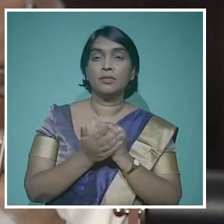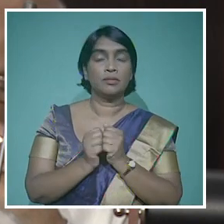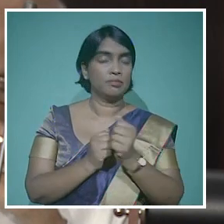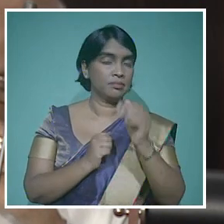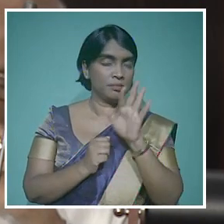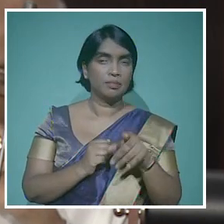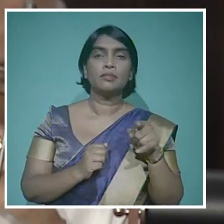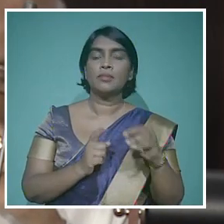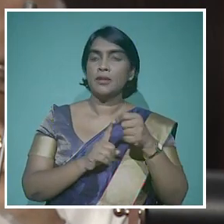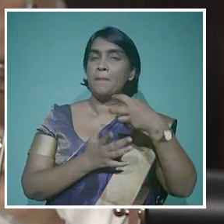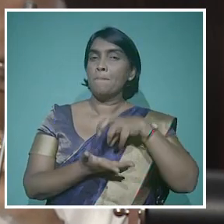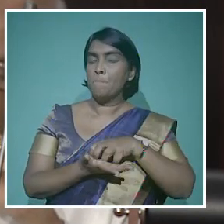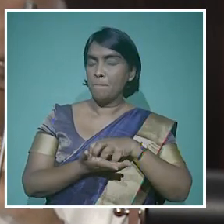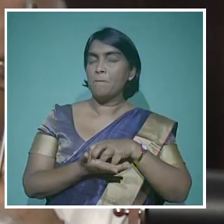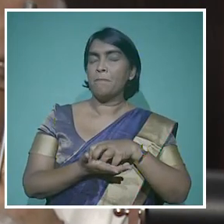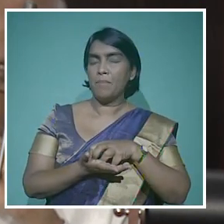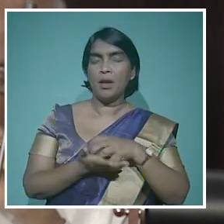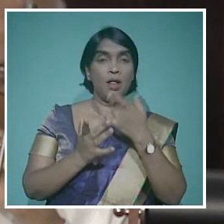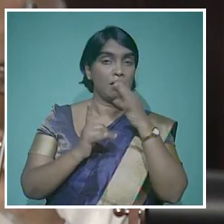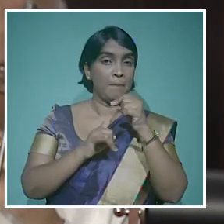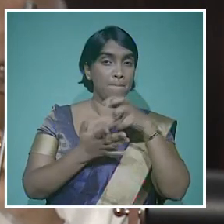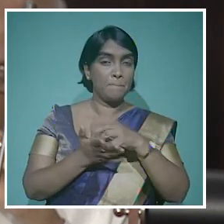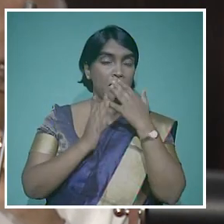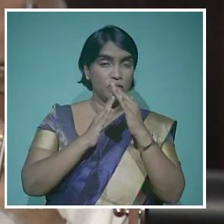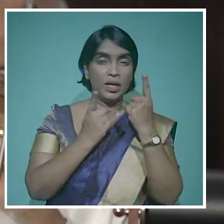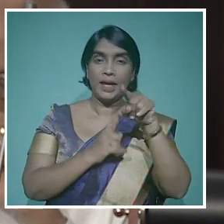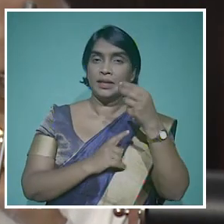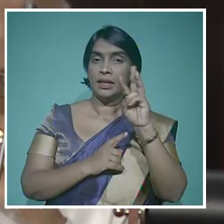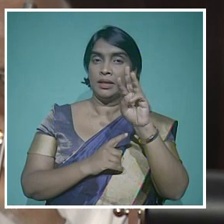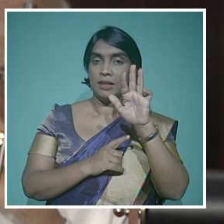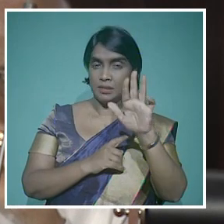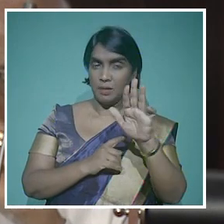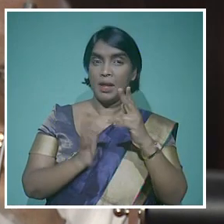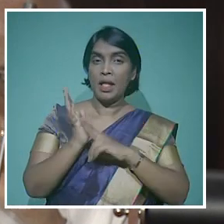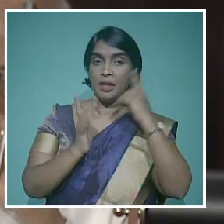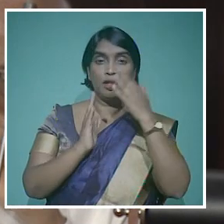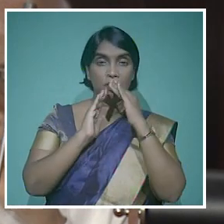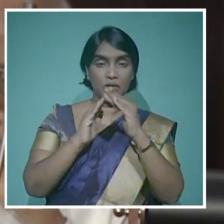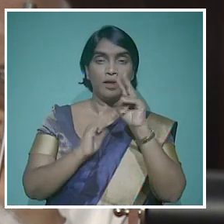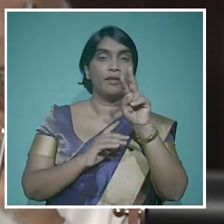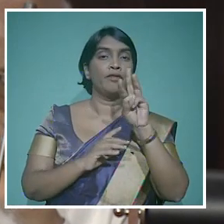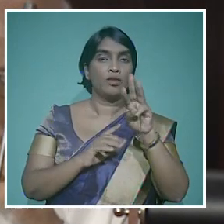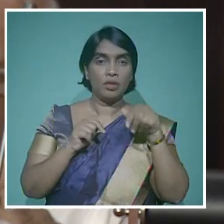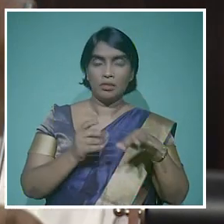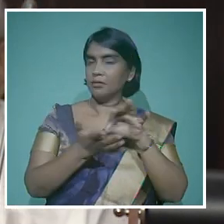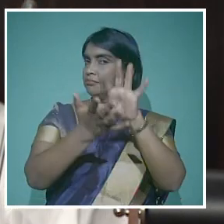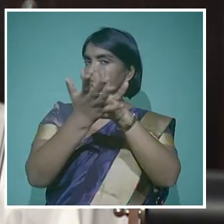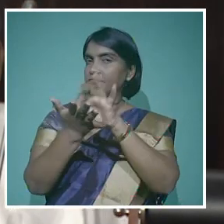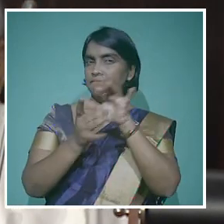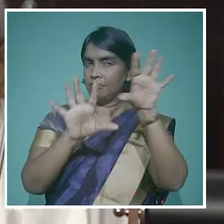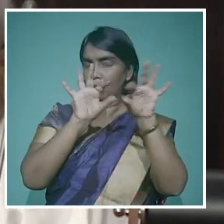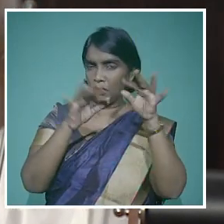කරන්නට පළාත් පාලන පළාත් පාසල් 139ක් හා ජාතික පාසල් 23ක් දැන්ට අපි වෙන් කරගෙන යනවා.